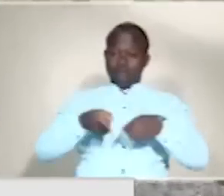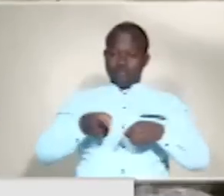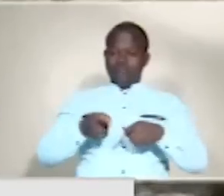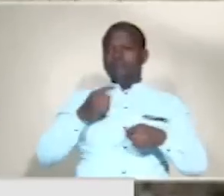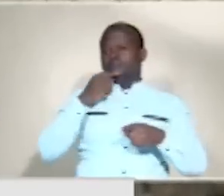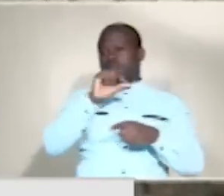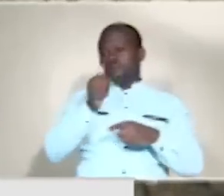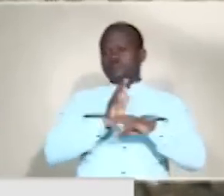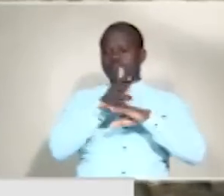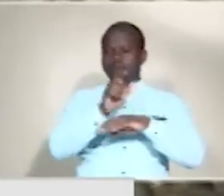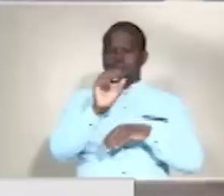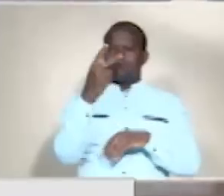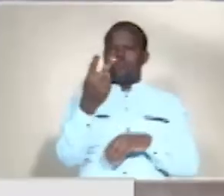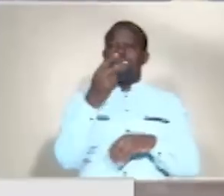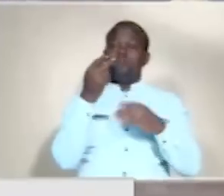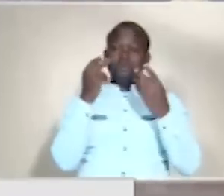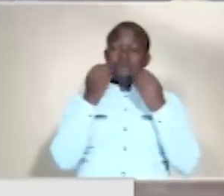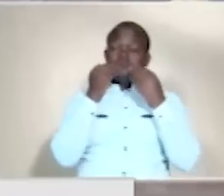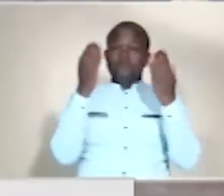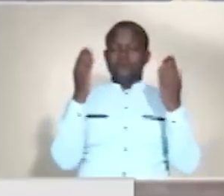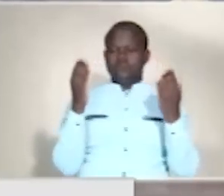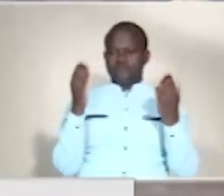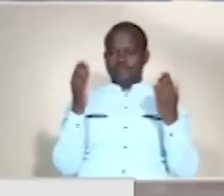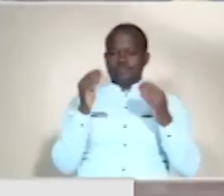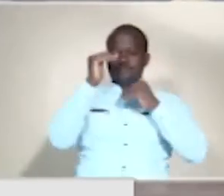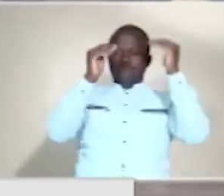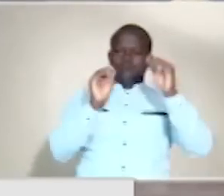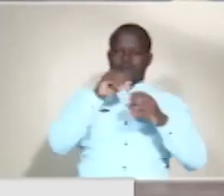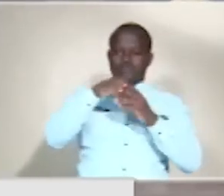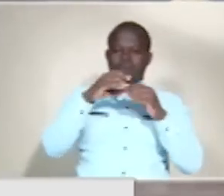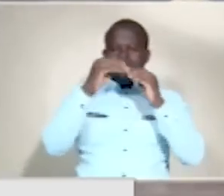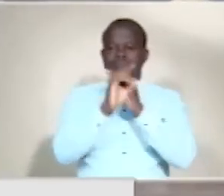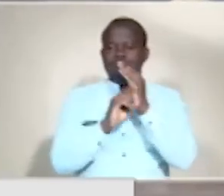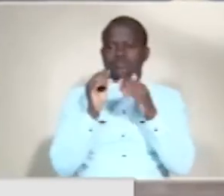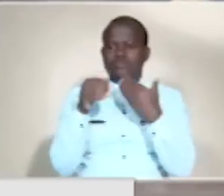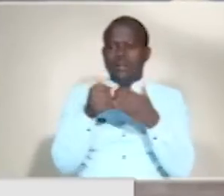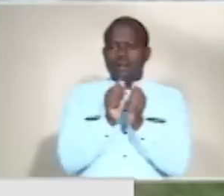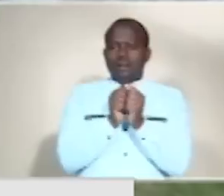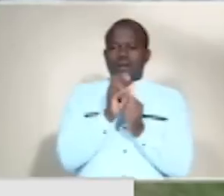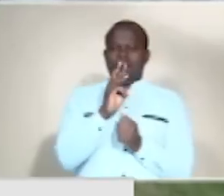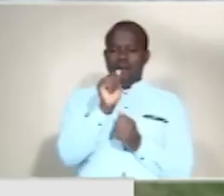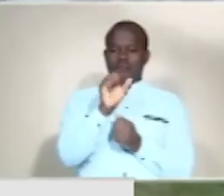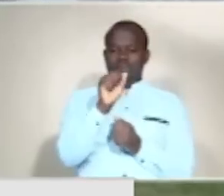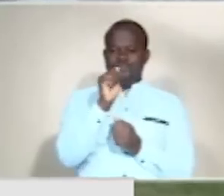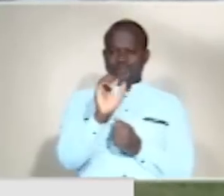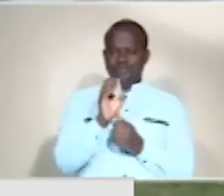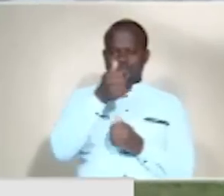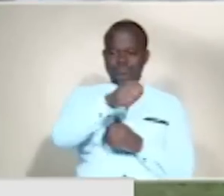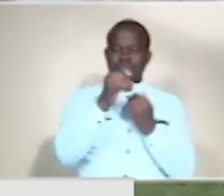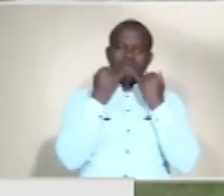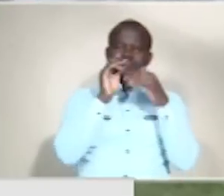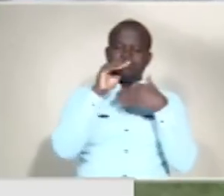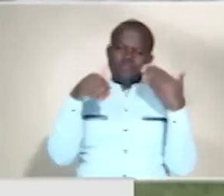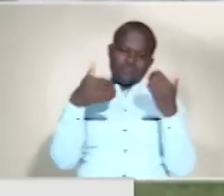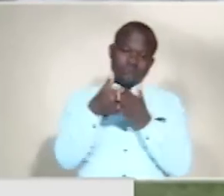hari naho ngo harenze ibyumweru bibiri nta n'igitonyanga inzego ziri mu buyobozi bw'akarere ndetse na wasake ubwabyo babwira abaturage